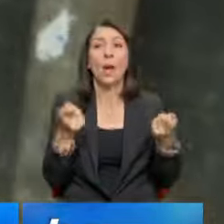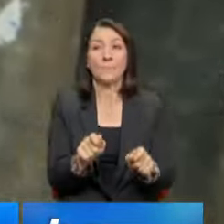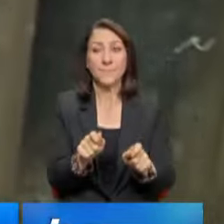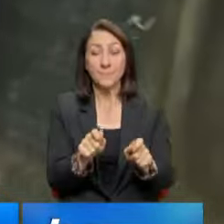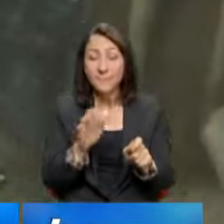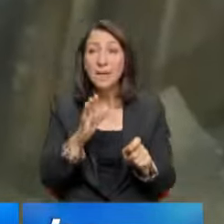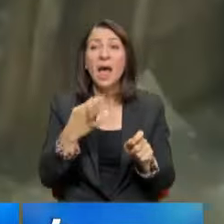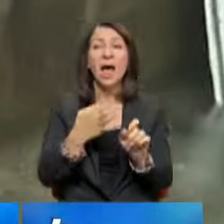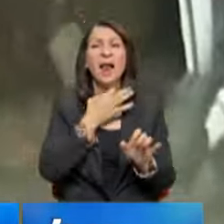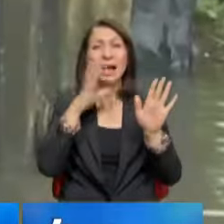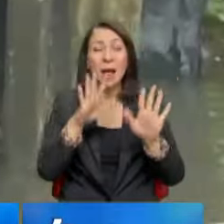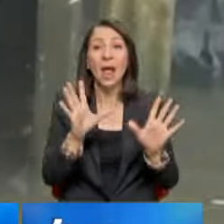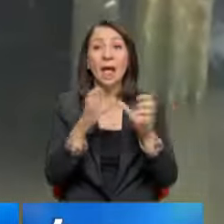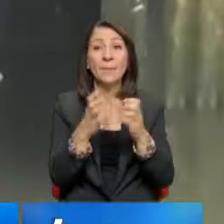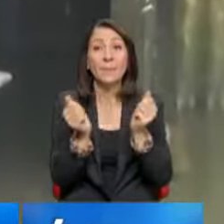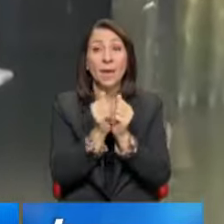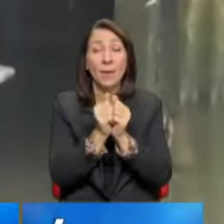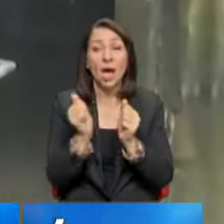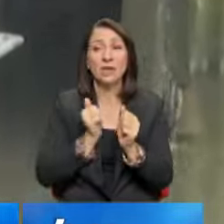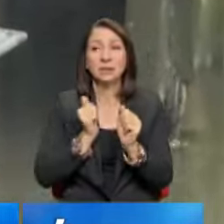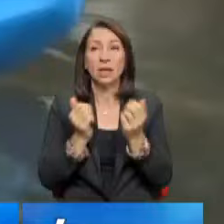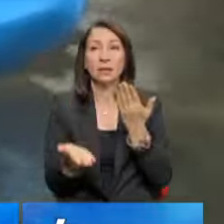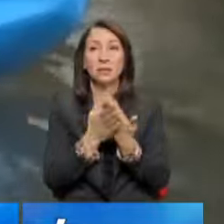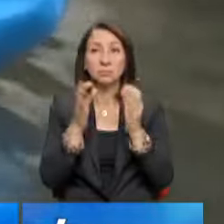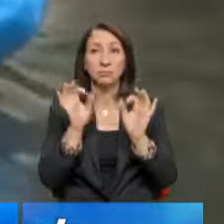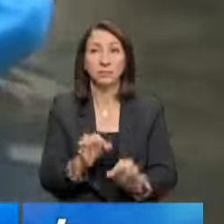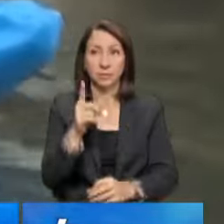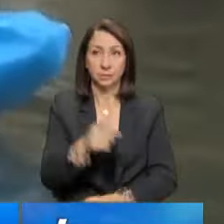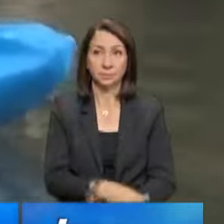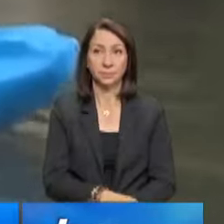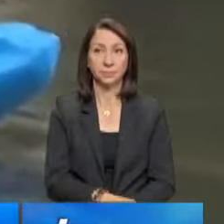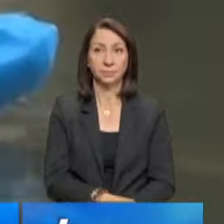kapatıldı. Mahsur kalanlar için ekiplerle birlikte ordu da harekete geçti.